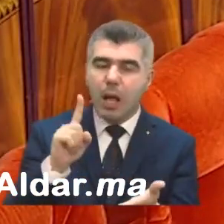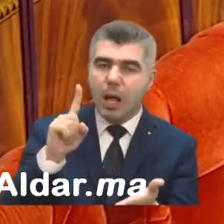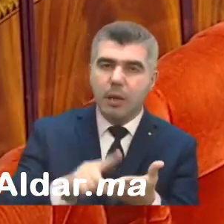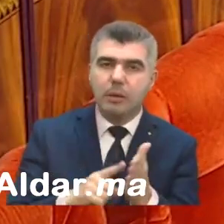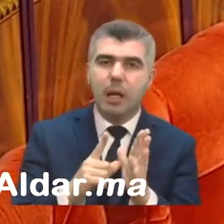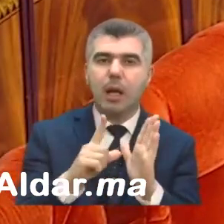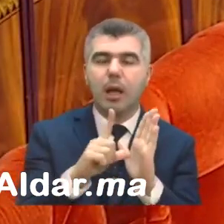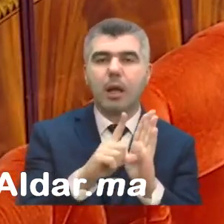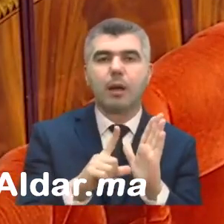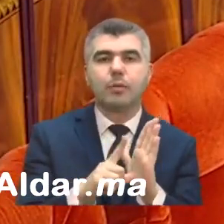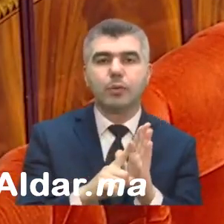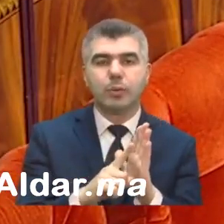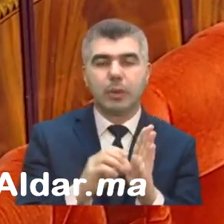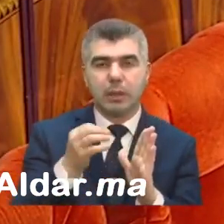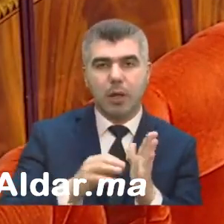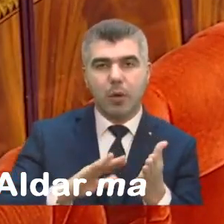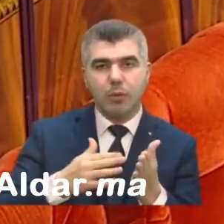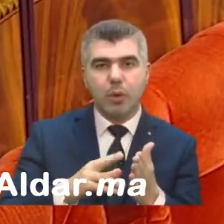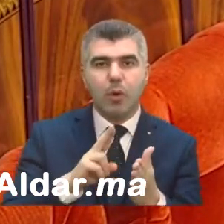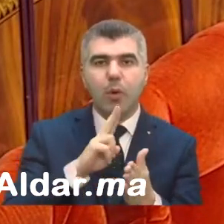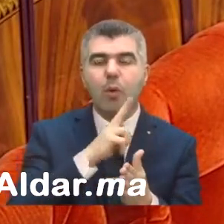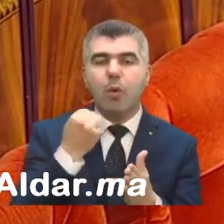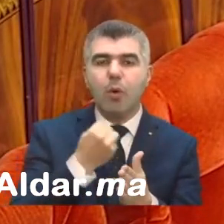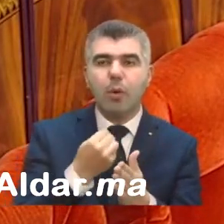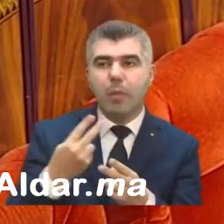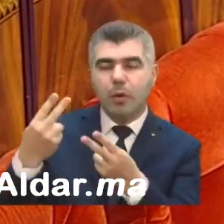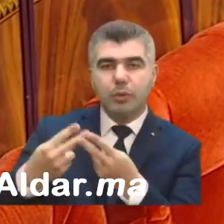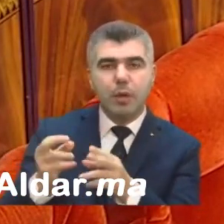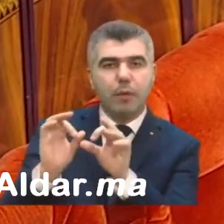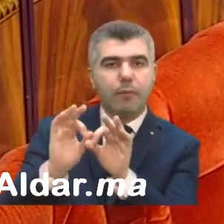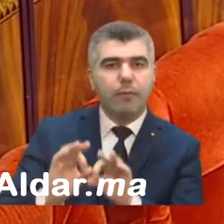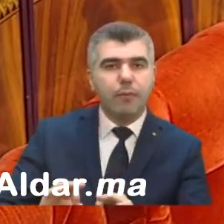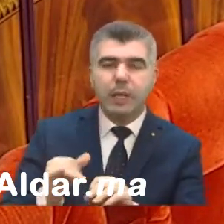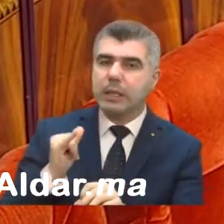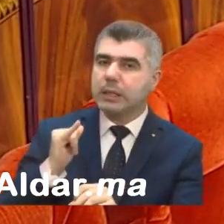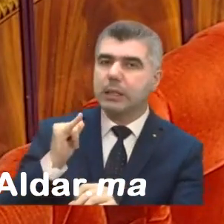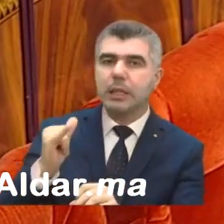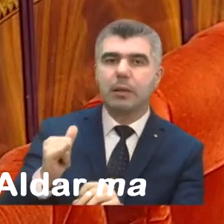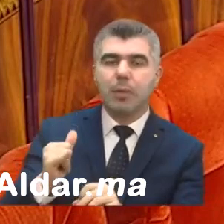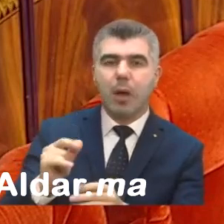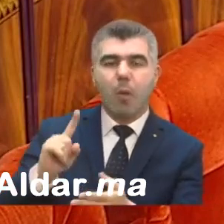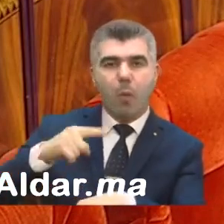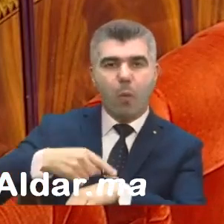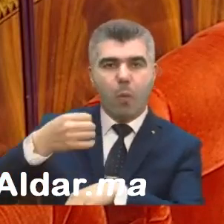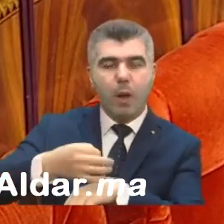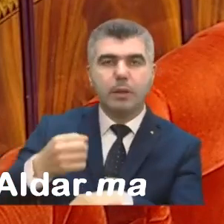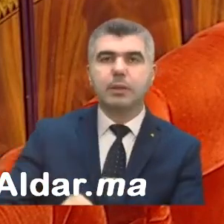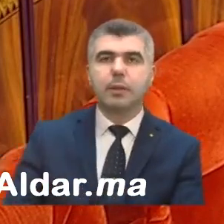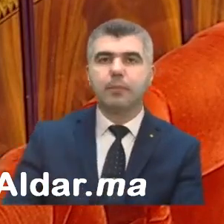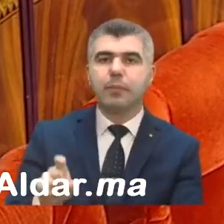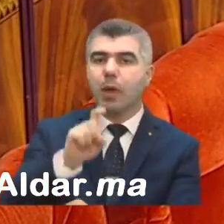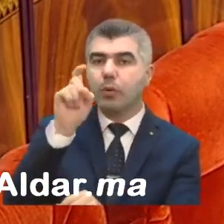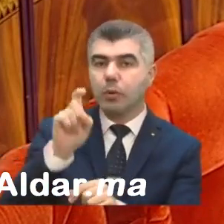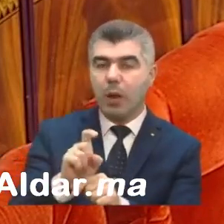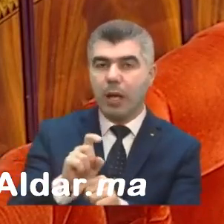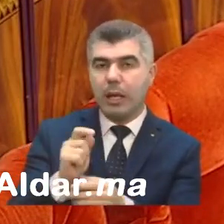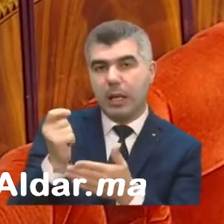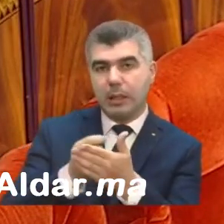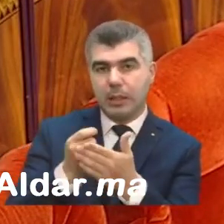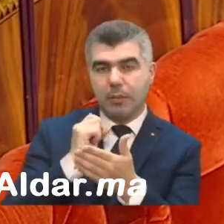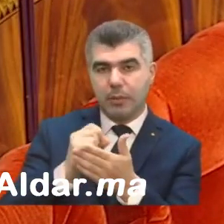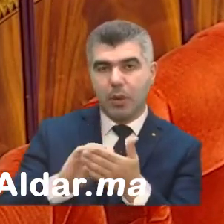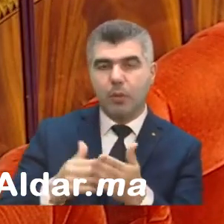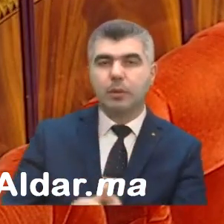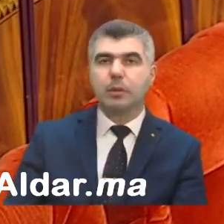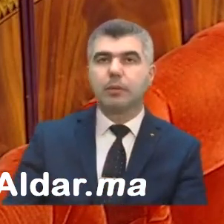والقوانين، وهذا لم تتخلف الحكومه يوم على انها تجي وتناقشه بكل جراه. نجي الان للاسئله الكتابيه، هذه النسب اللي قدمتها